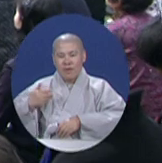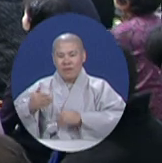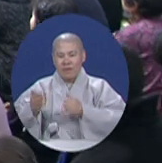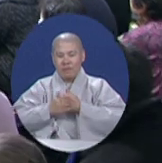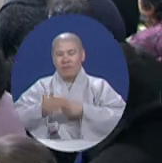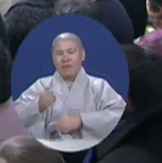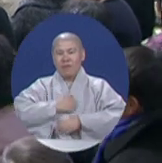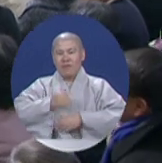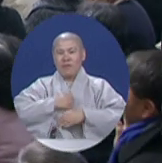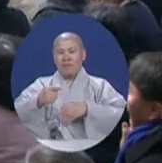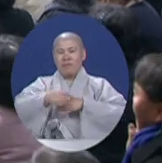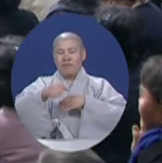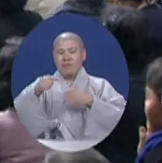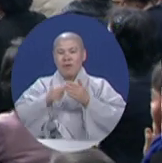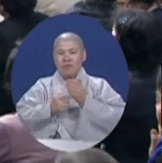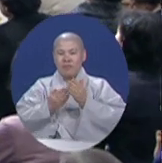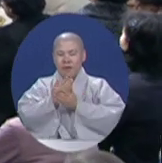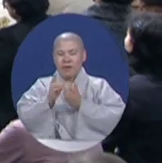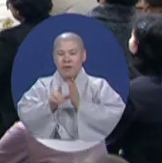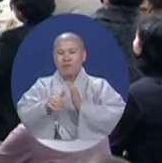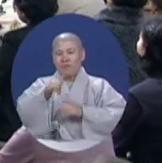일이 있어요. 그래서 참,